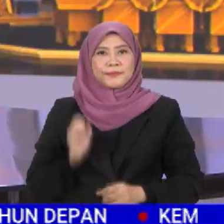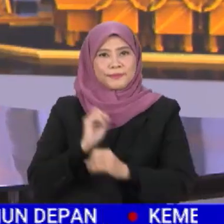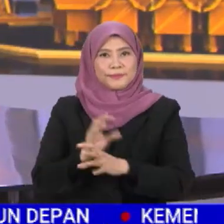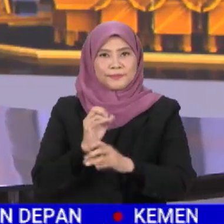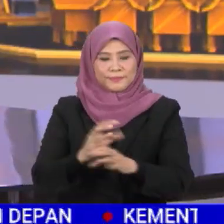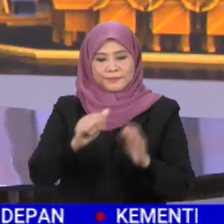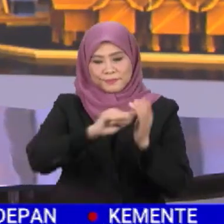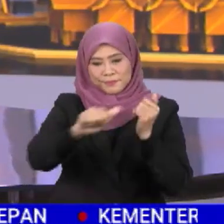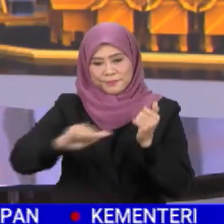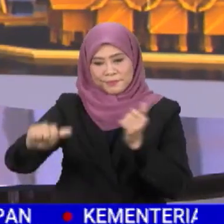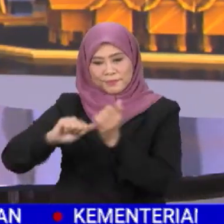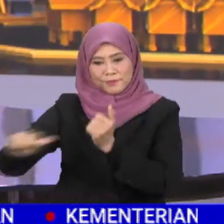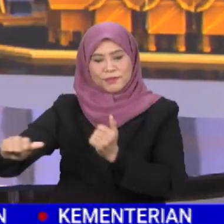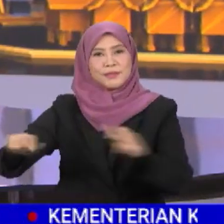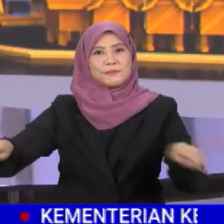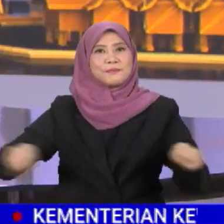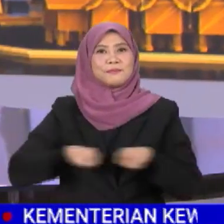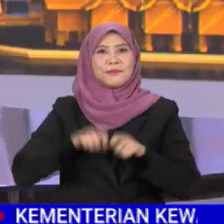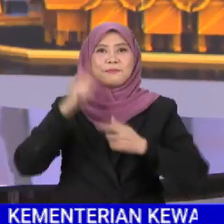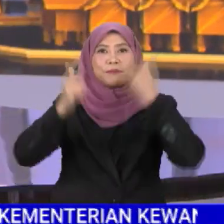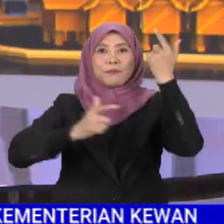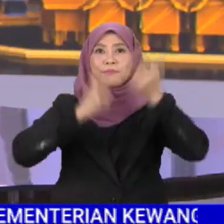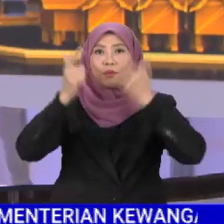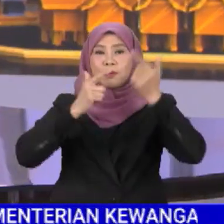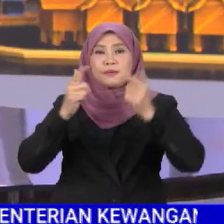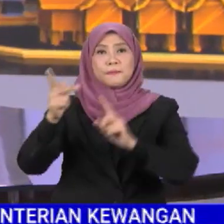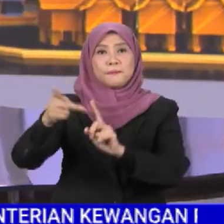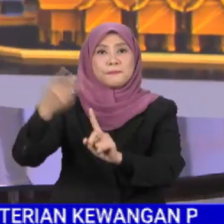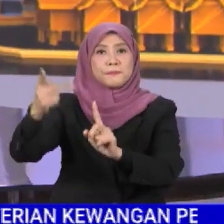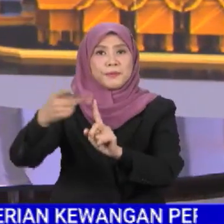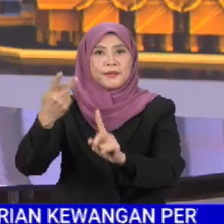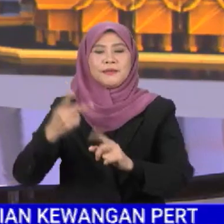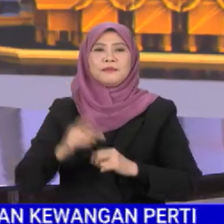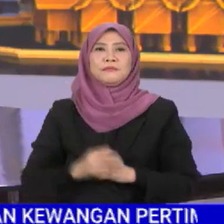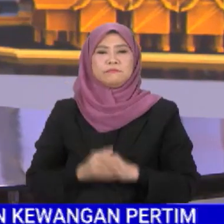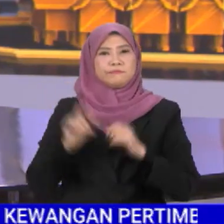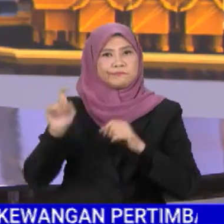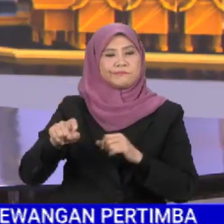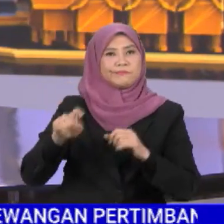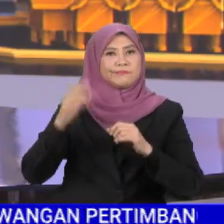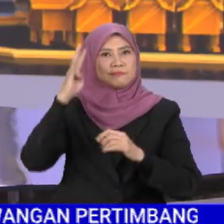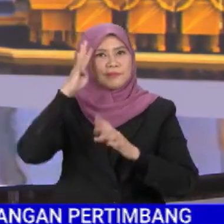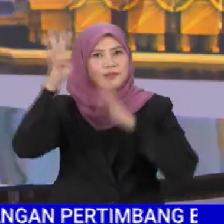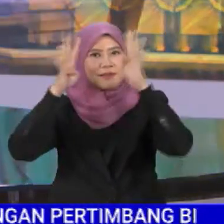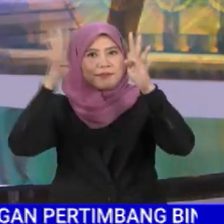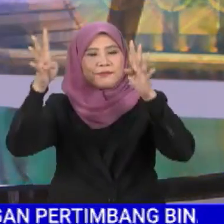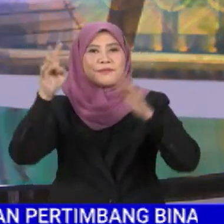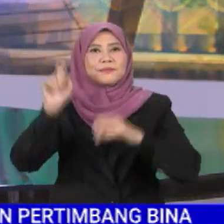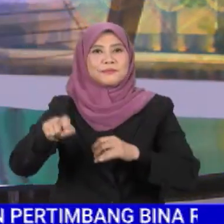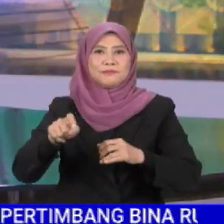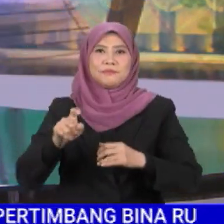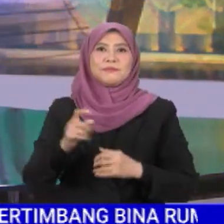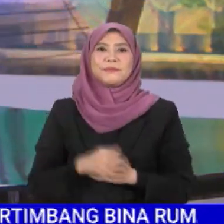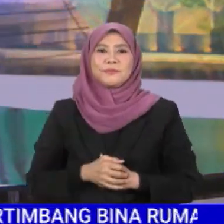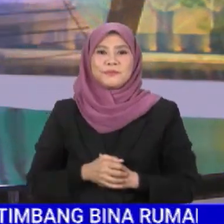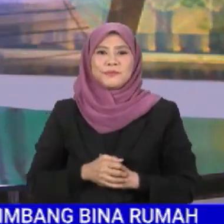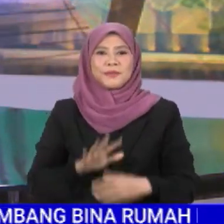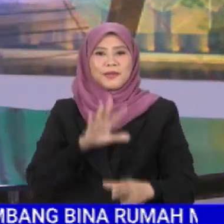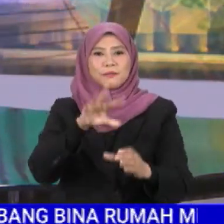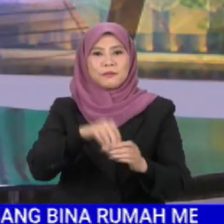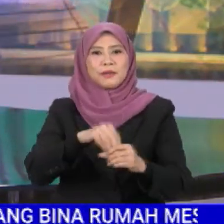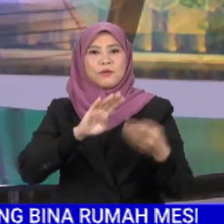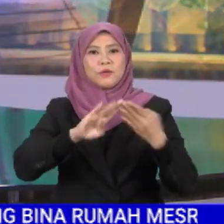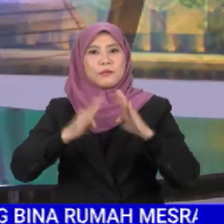Usaha mempromosi destinasi pelancongan Pulau Pinang memerlukan corak pemikiran yang lebih kreatif dan lebih meluas